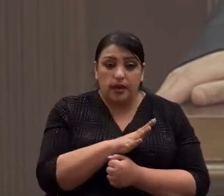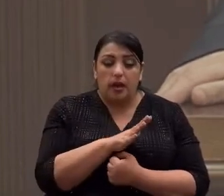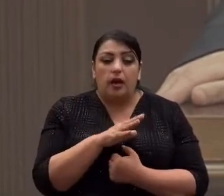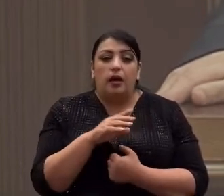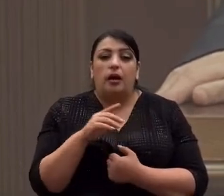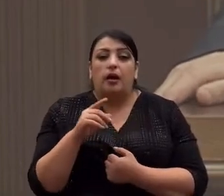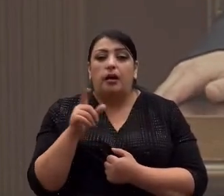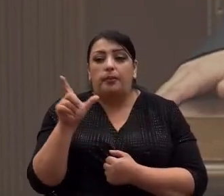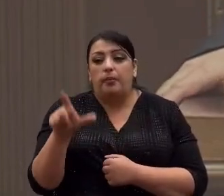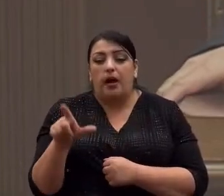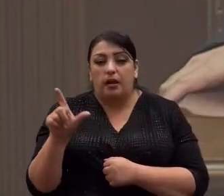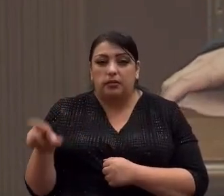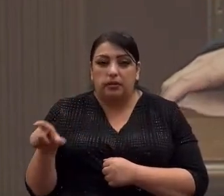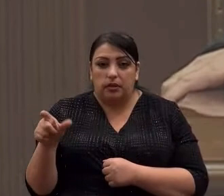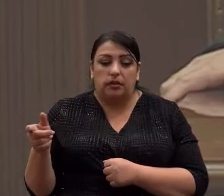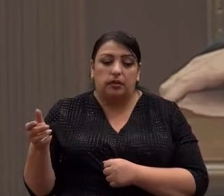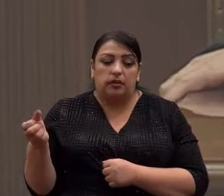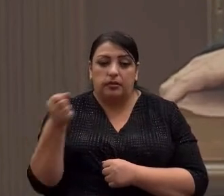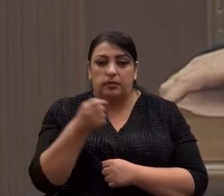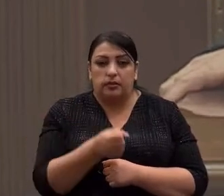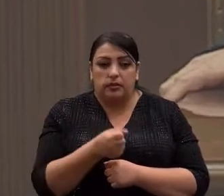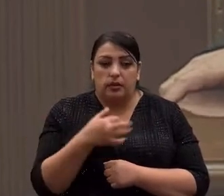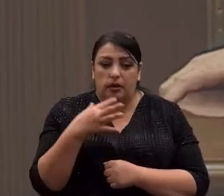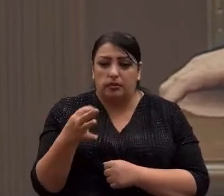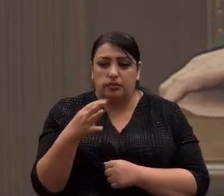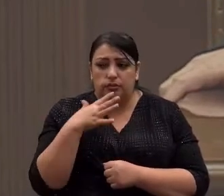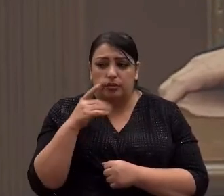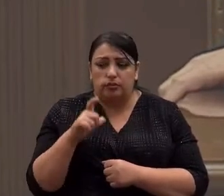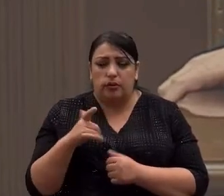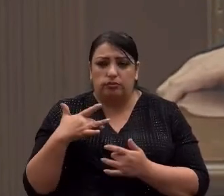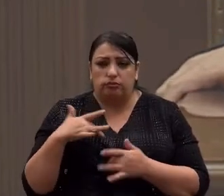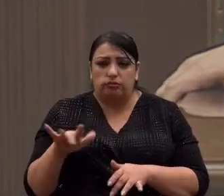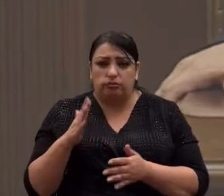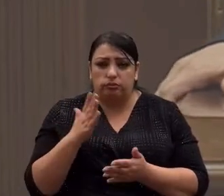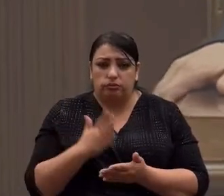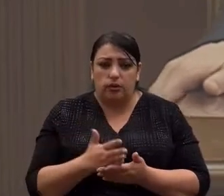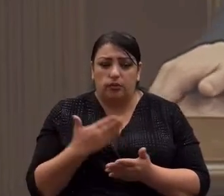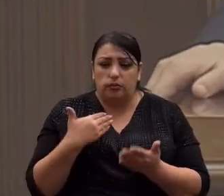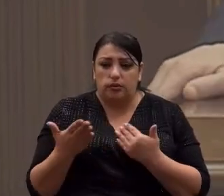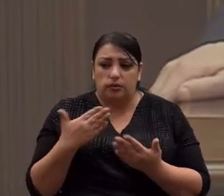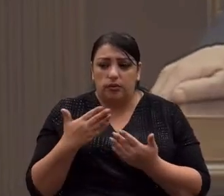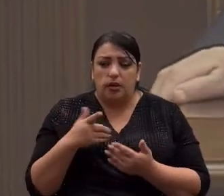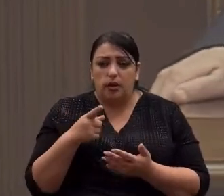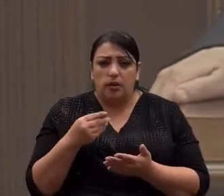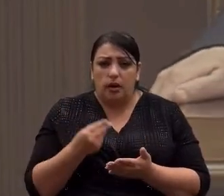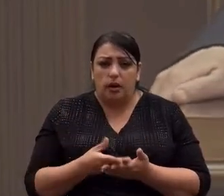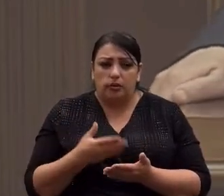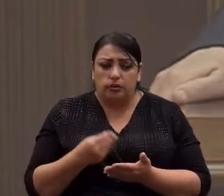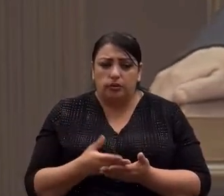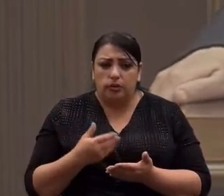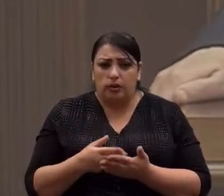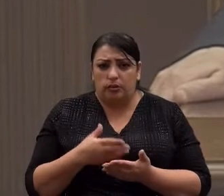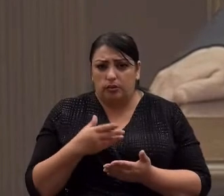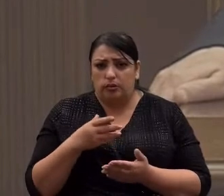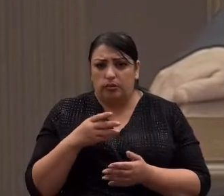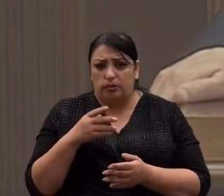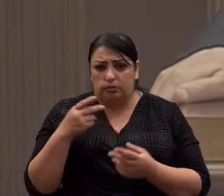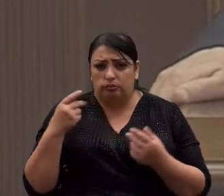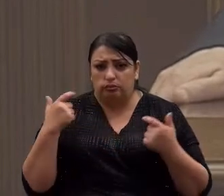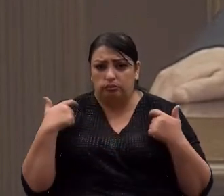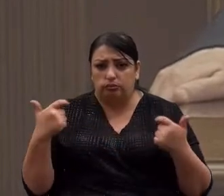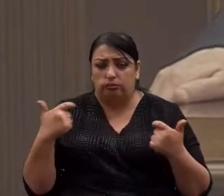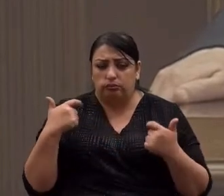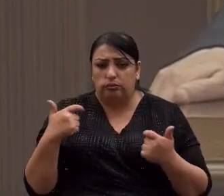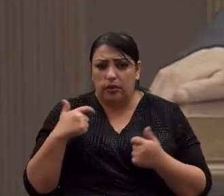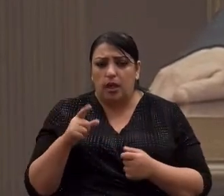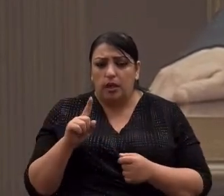մասին։ Ասի պարոն Ղազարյան, այսքան մարդ է դուրս եկել, ում հետ որ ես շփվել եմ, դրանք արժեքավոր գնդապետներ են, ի՞նչ եք կարծում, սա